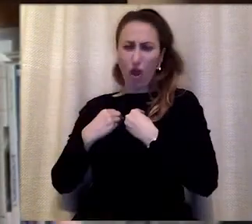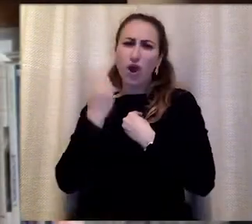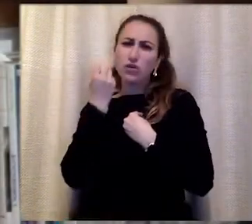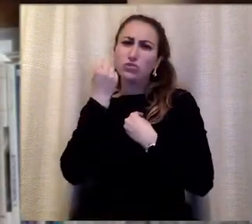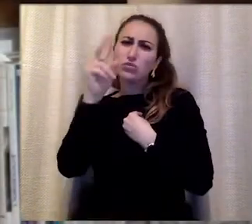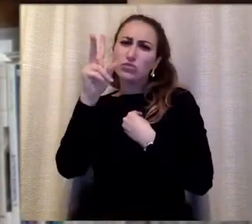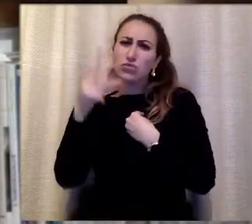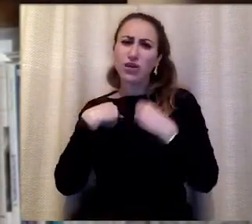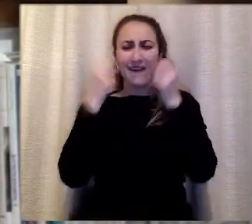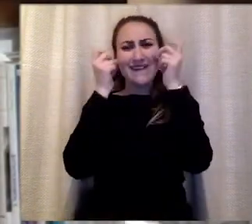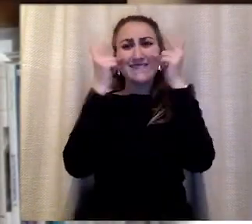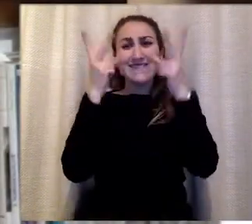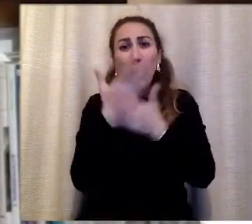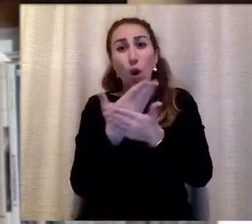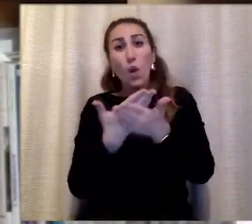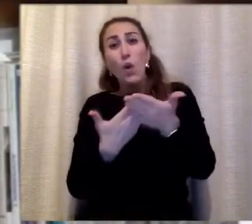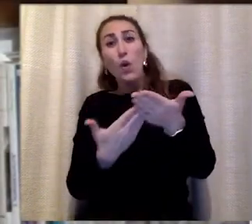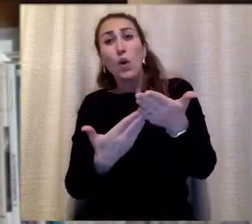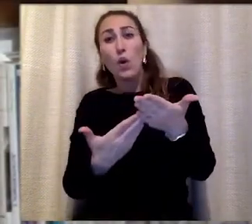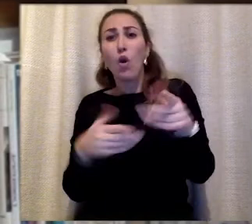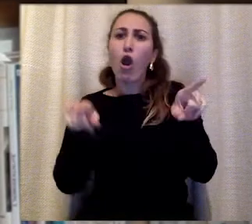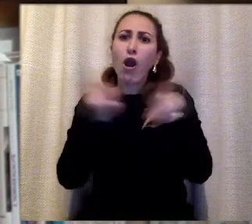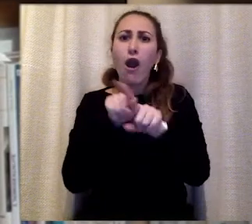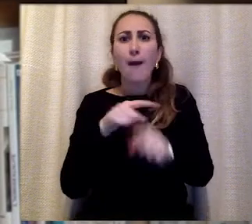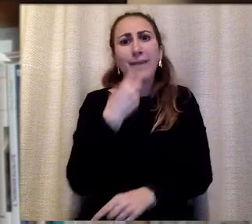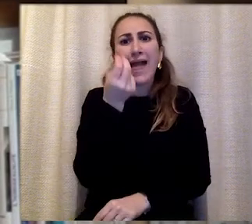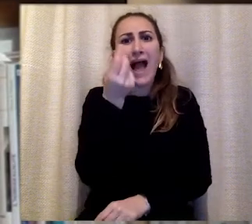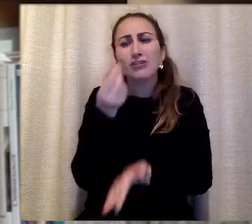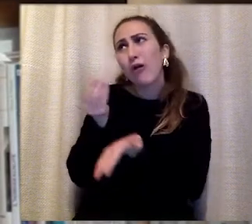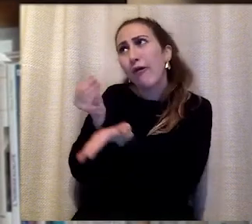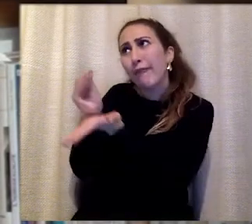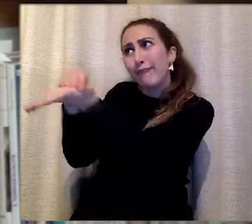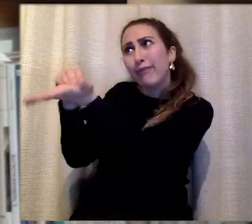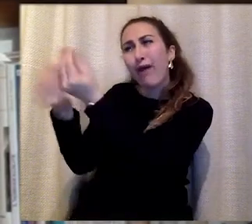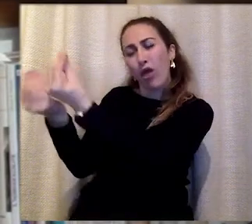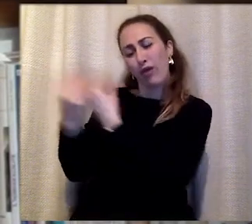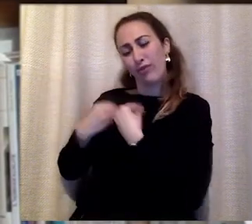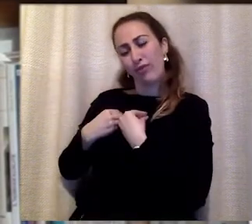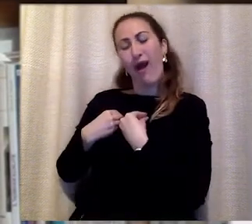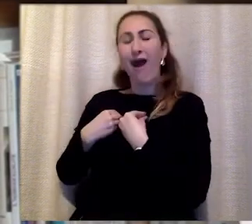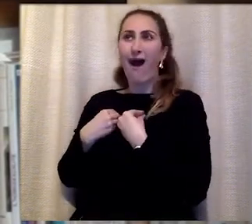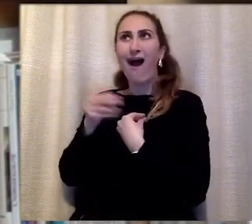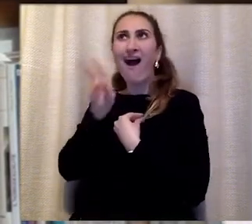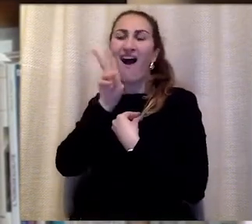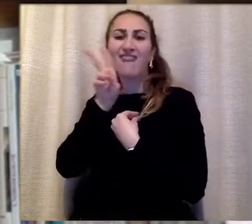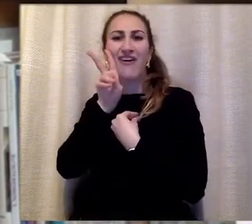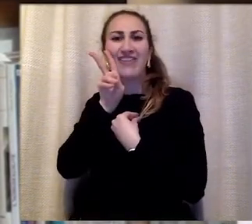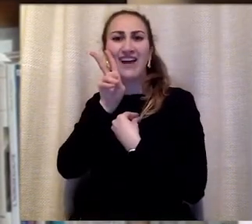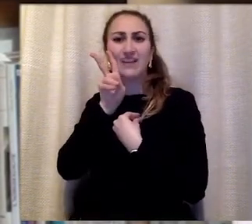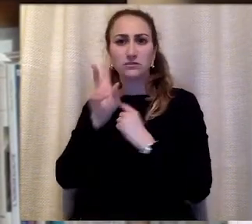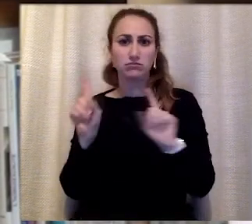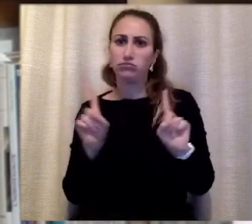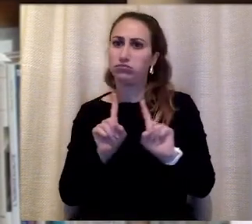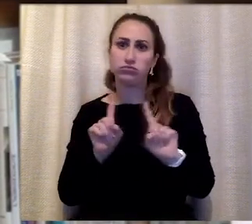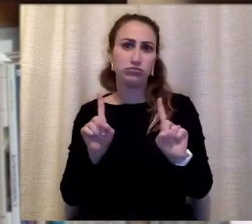allons avoir la bonne récompense. Dieu est Dieu. Et les épreuves font